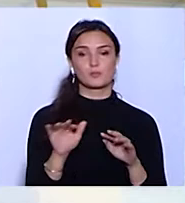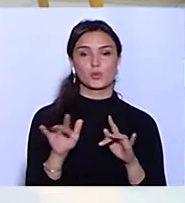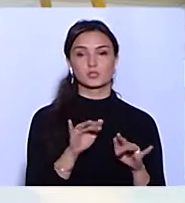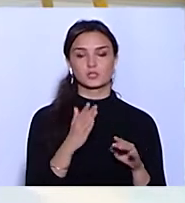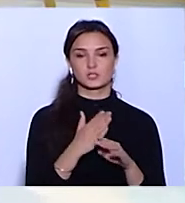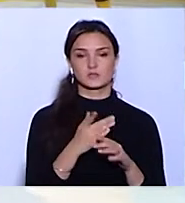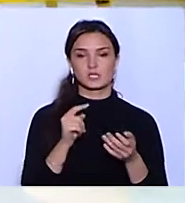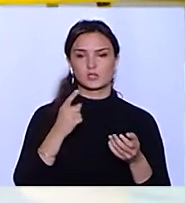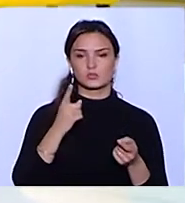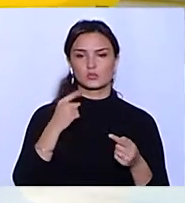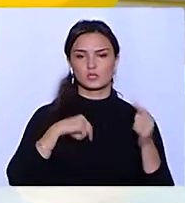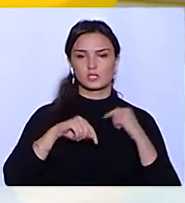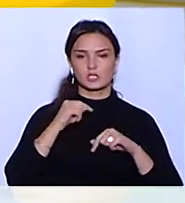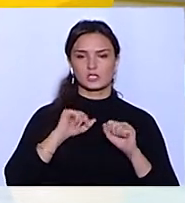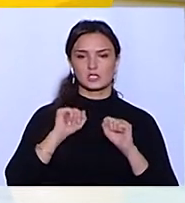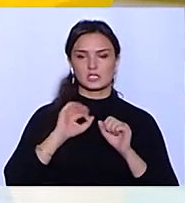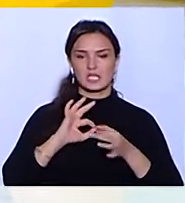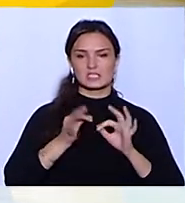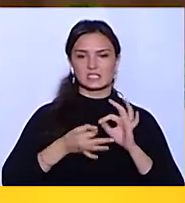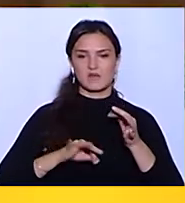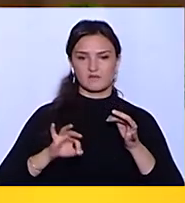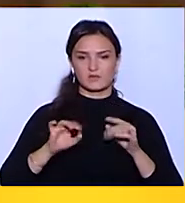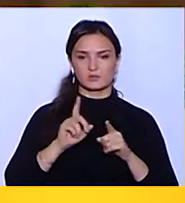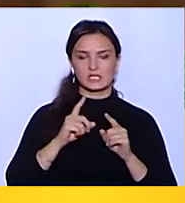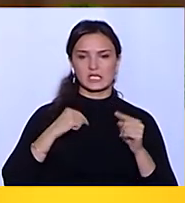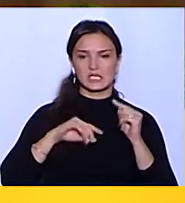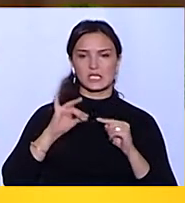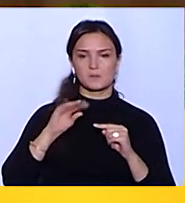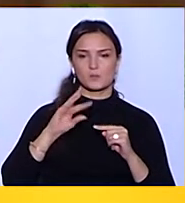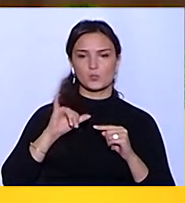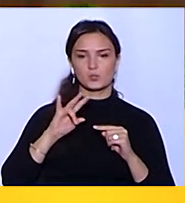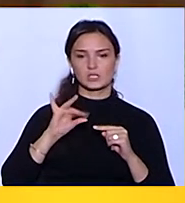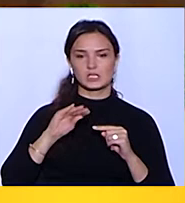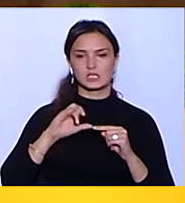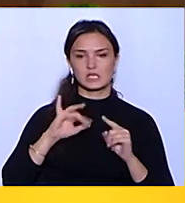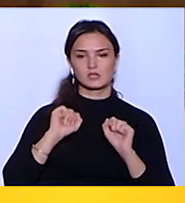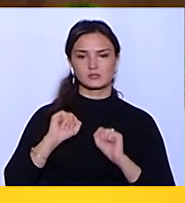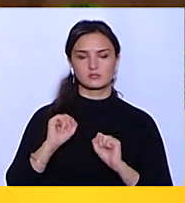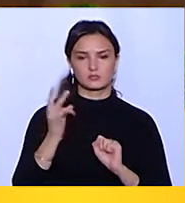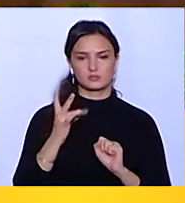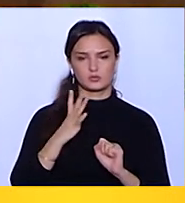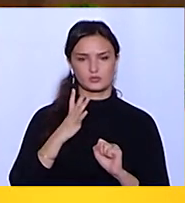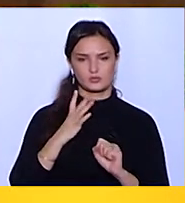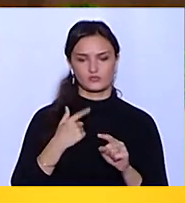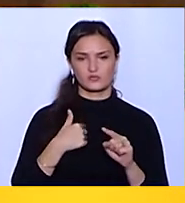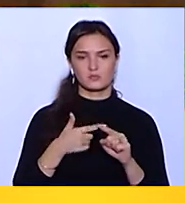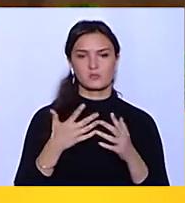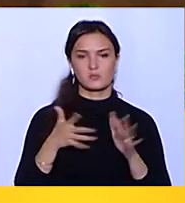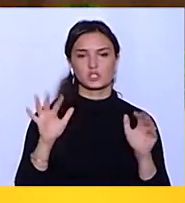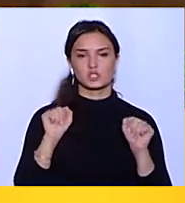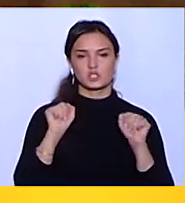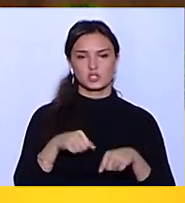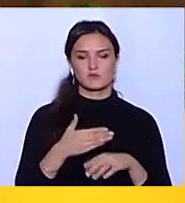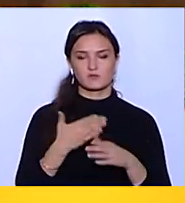რომ იმუნიტეტის გაძლიერებაში ნაწლავის როლი უკვე დადასტურებულია და ფლორის მოწესრიგების შემთხვევაში ჩვენ გვაქვს მეტი შანსი, რომ